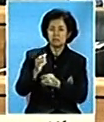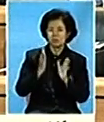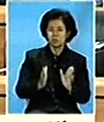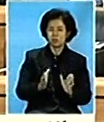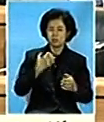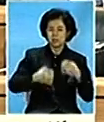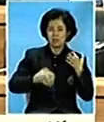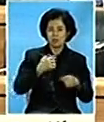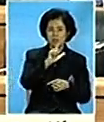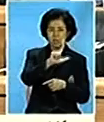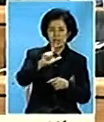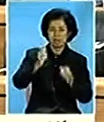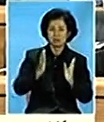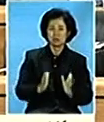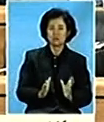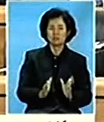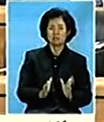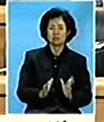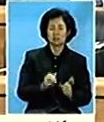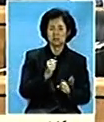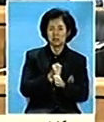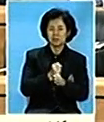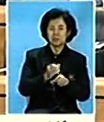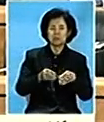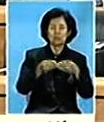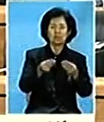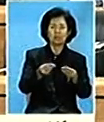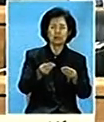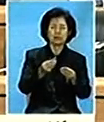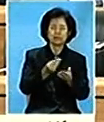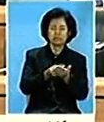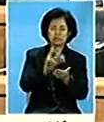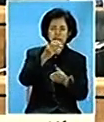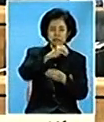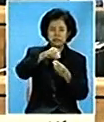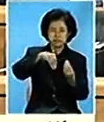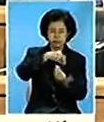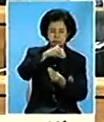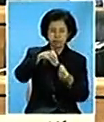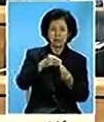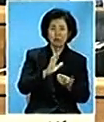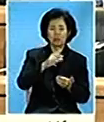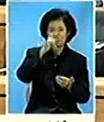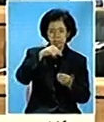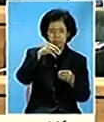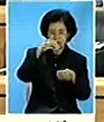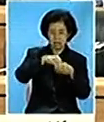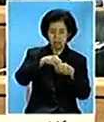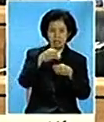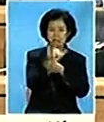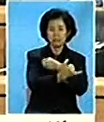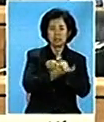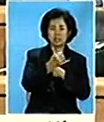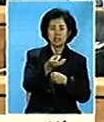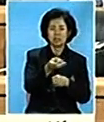นับล้านคนก็ส่งผลที่ทำให้เศรษฐกิจของไทยเนี่ยโดยเฉพาะภายในประเทศข้